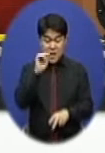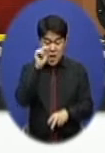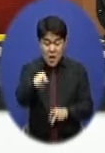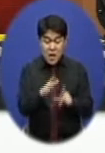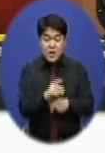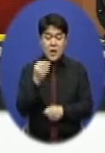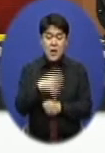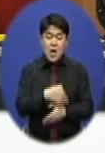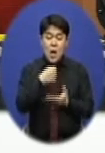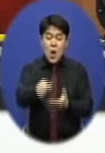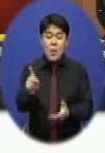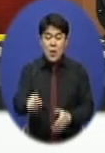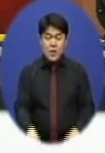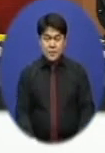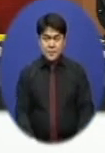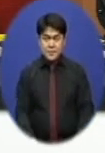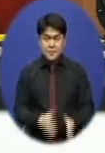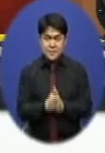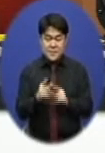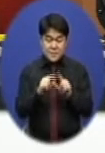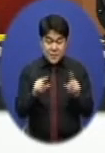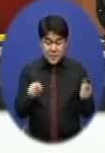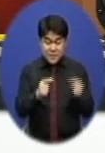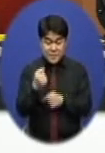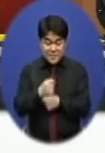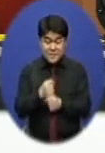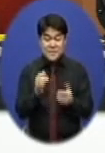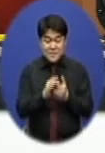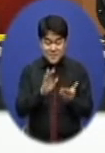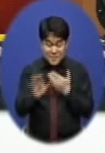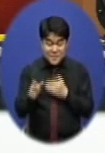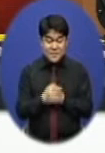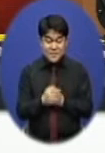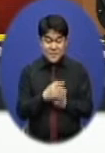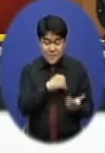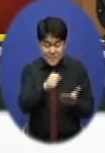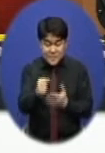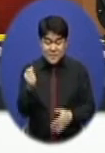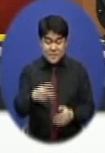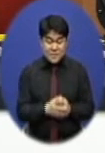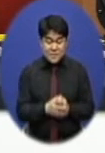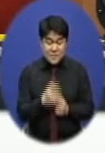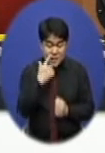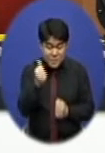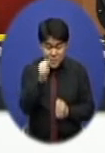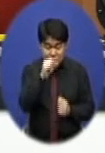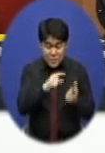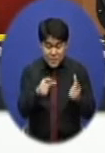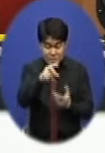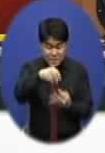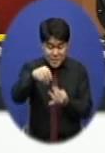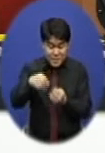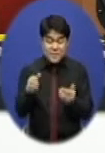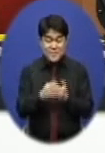뭐 사가세요? 네, 뭐 반찬거리 집에서 해가지고 네. 네. 네, 가지고 가고요. 아버님 좋아하시는 걸로만 이렇게 장